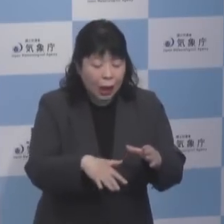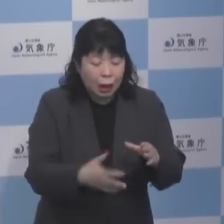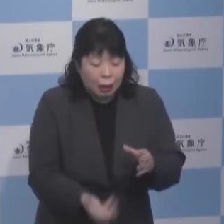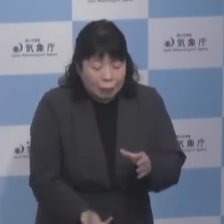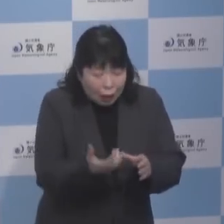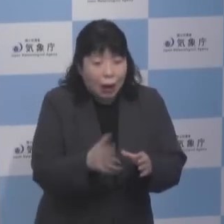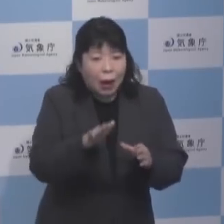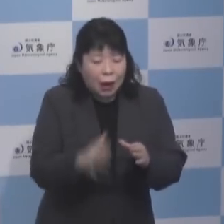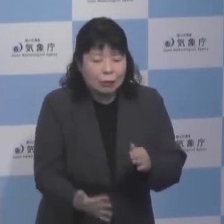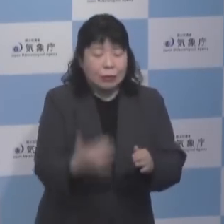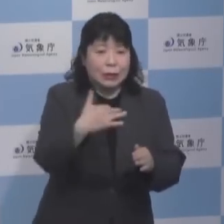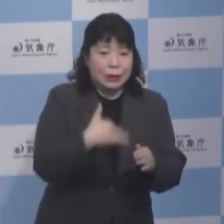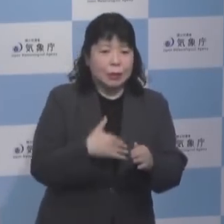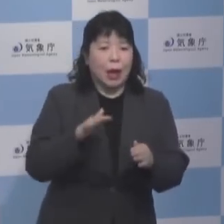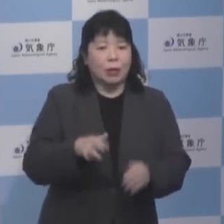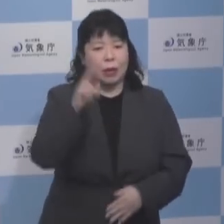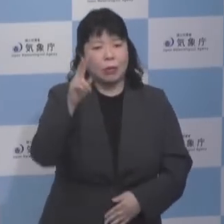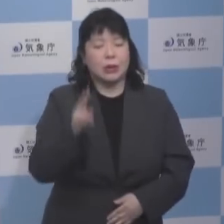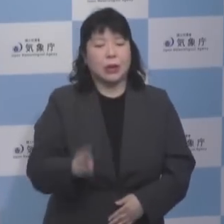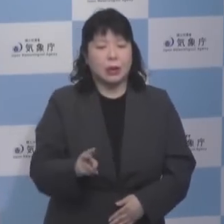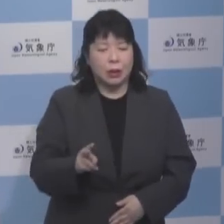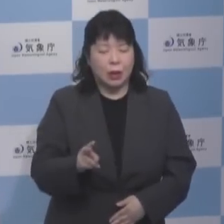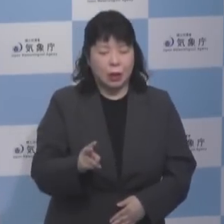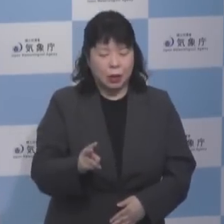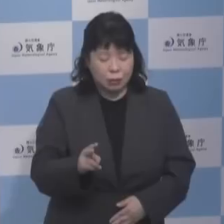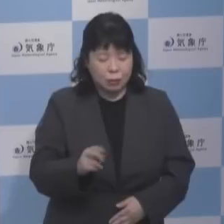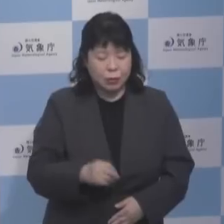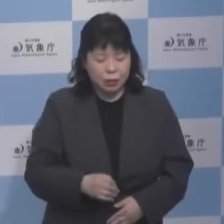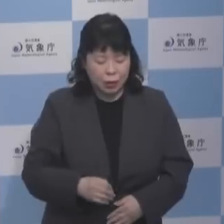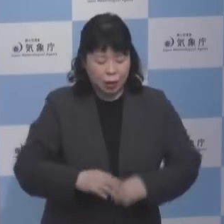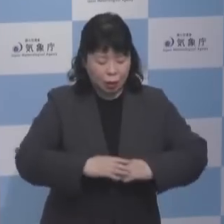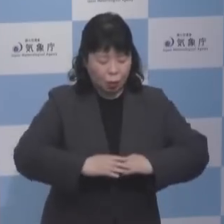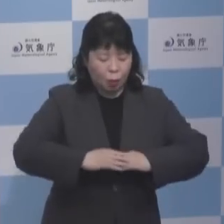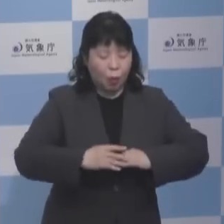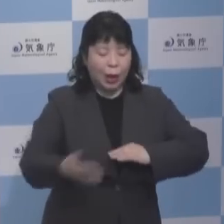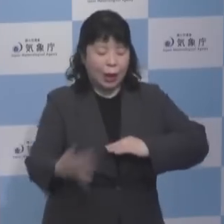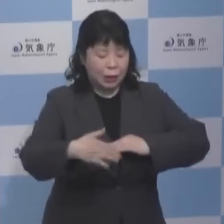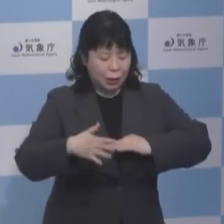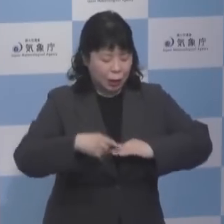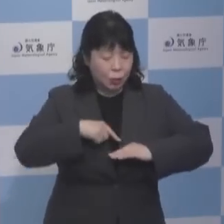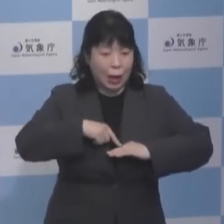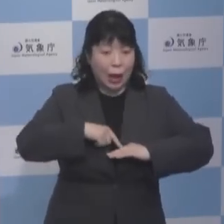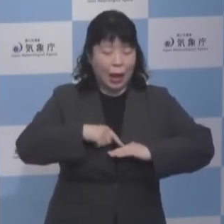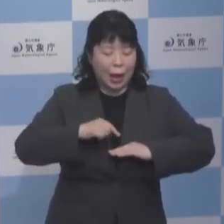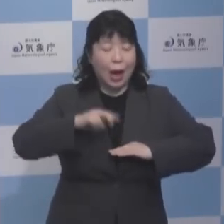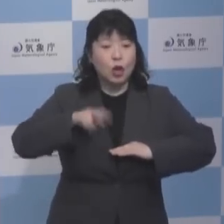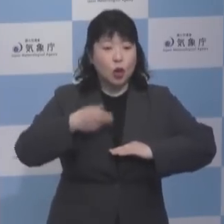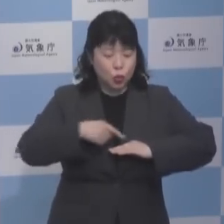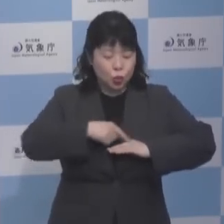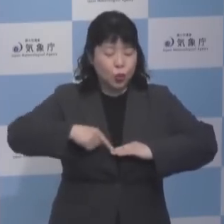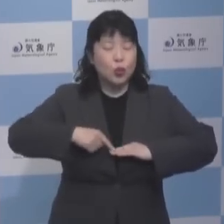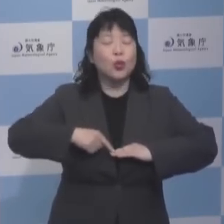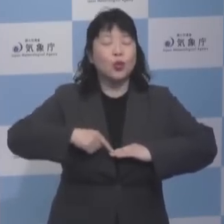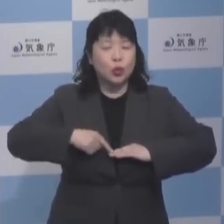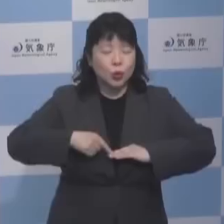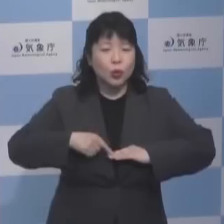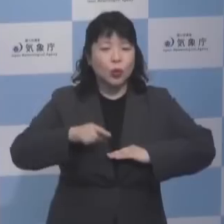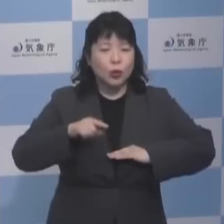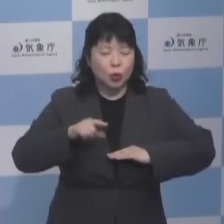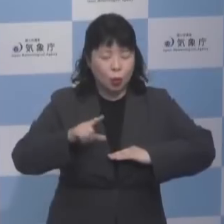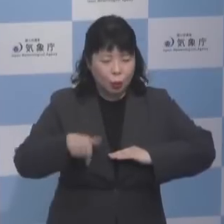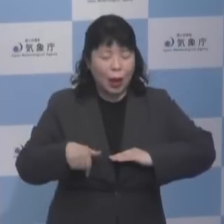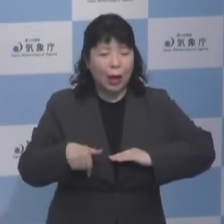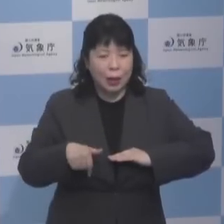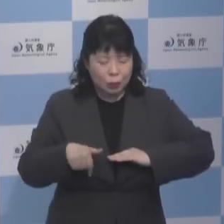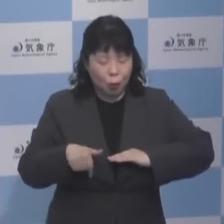が陸域だとしても大きな地震であれば、震央というのは断層の動き始めの位置ですので、